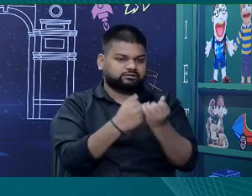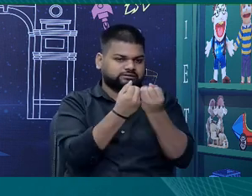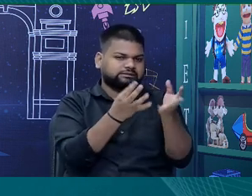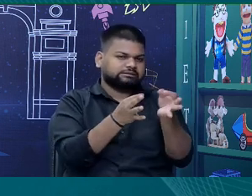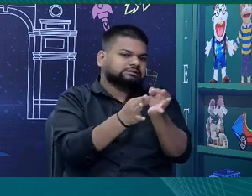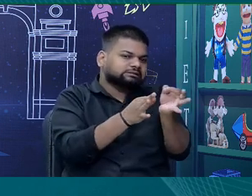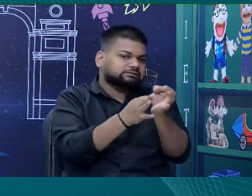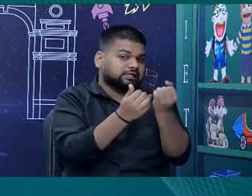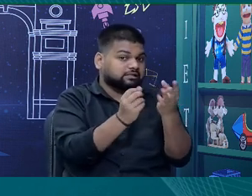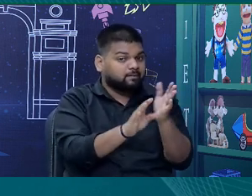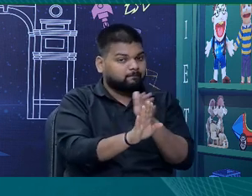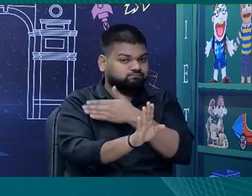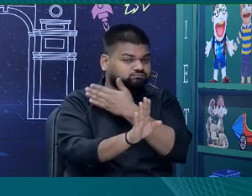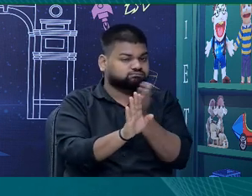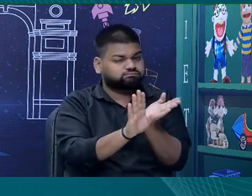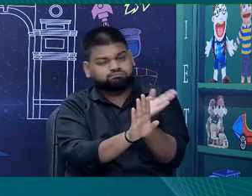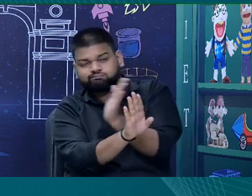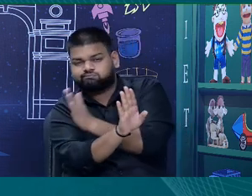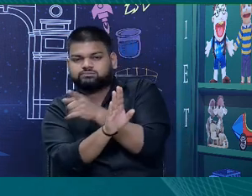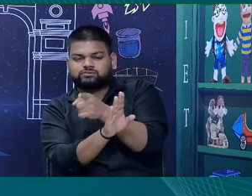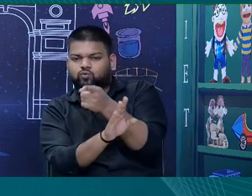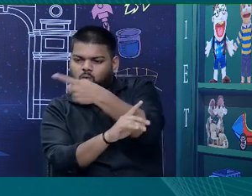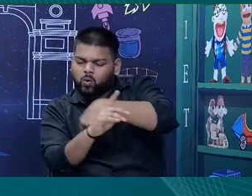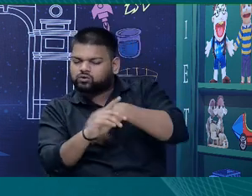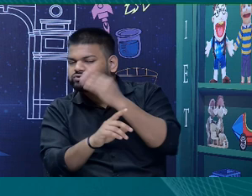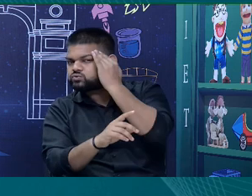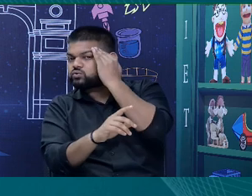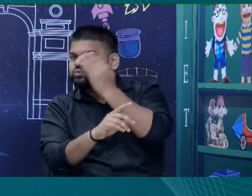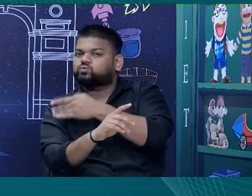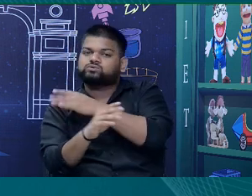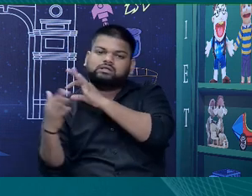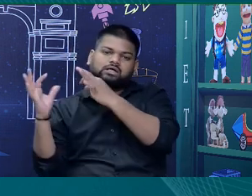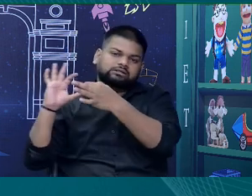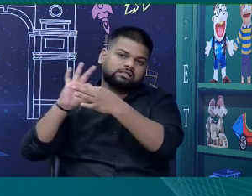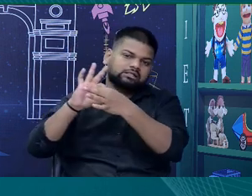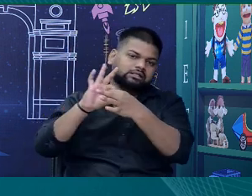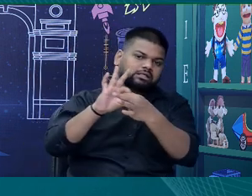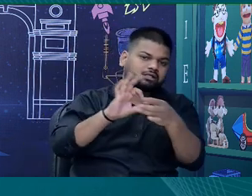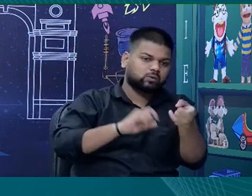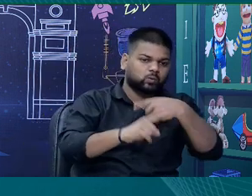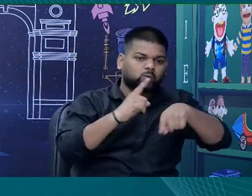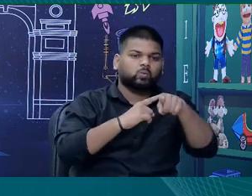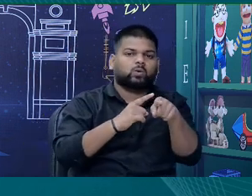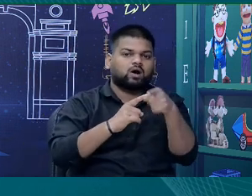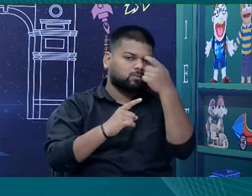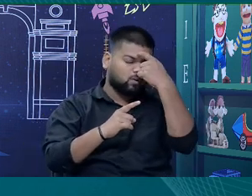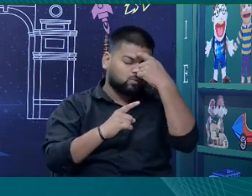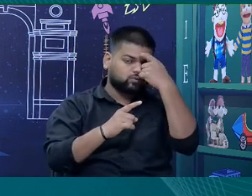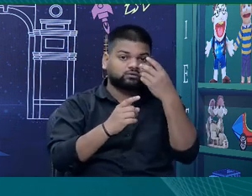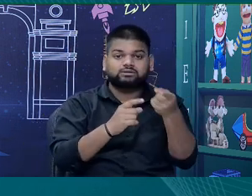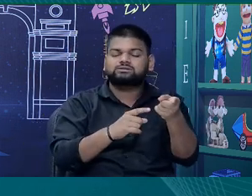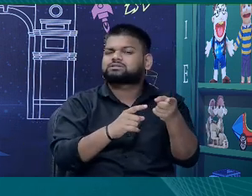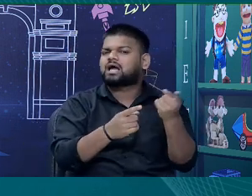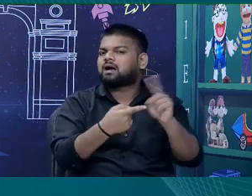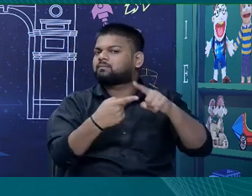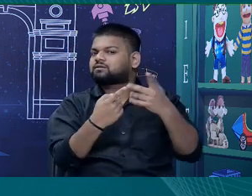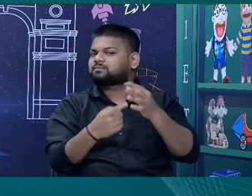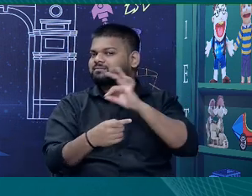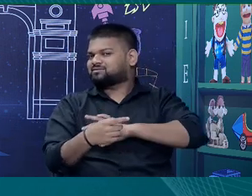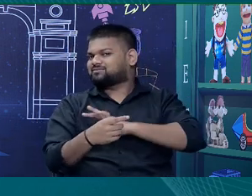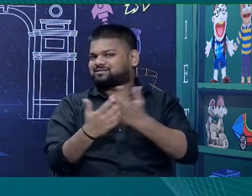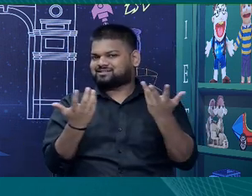समझते हुए आप जो उनको नया सीखना चाहते हैं उसकी तरफ आप जाएंगे इससे क्या होता है बच्चे कॉन्फिडेंस लेवल बना राहत है अगर आप जल्दी